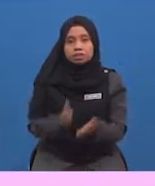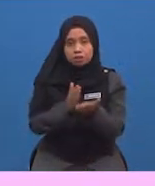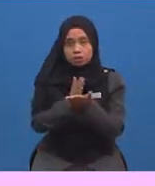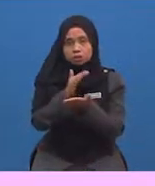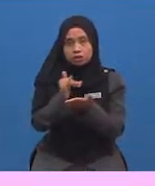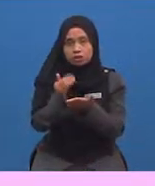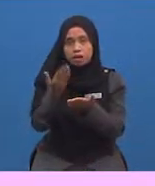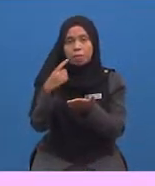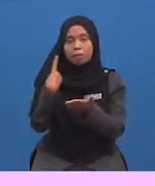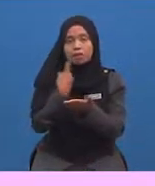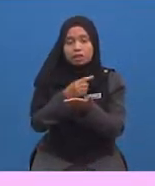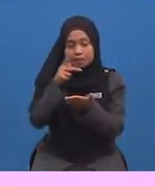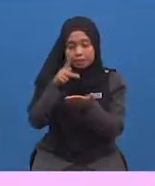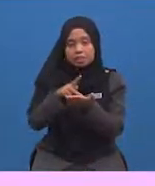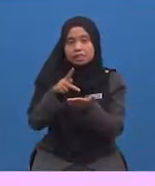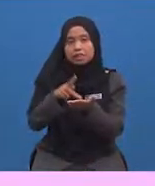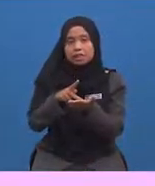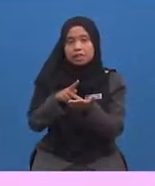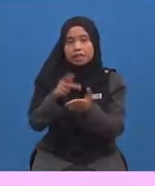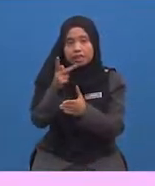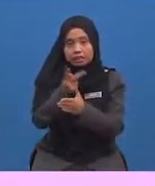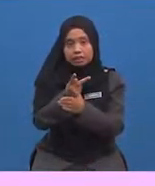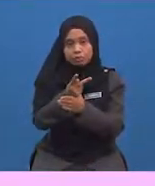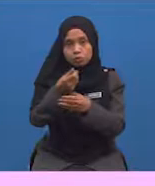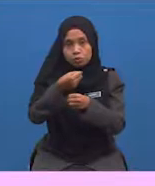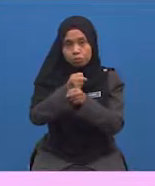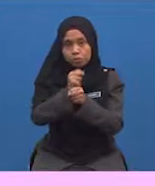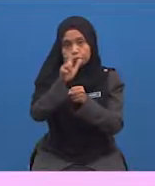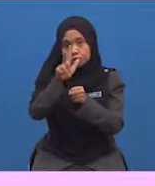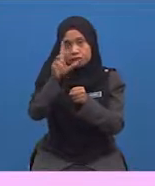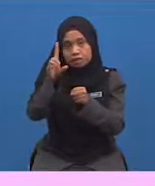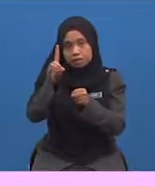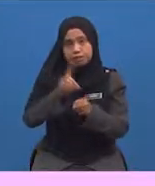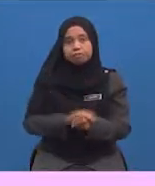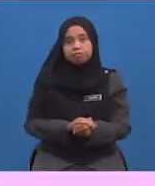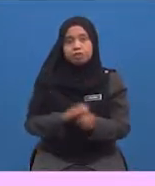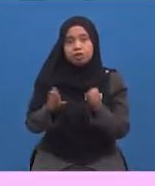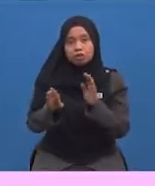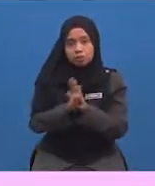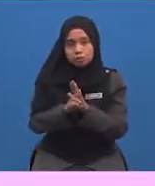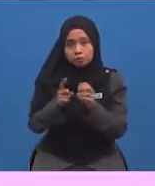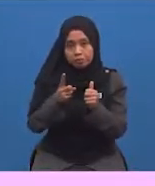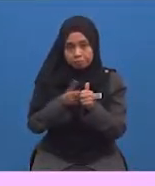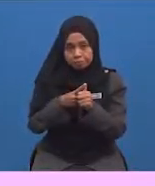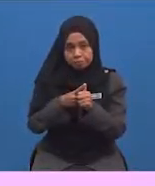Seterusnya, mari kita menghitung isi padu bagi bentuk 3D. Contoh yang